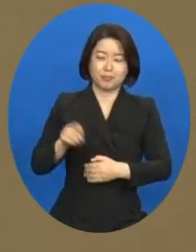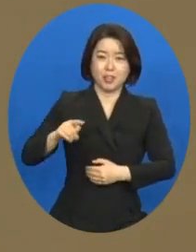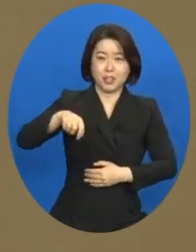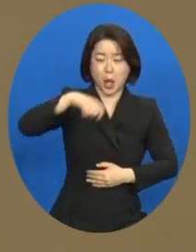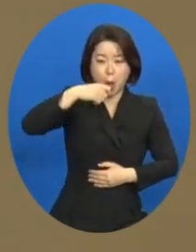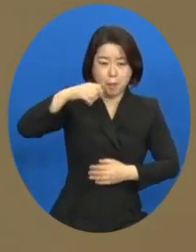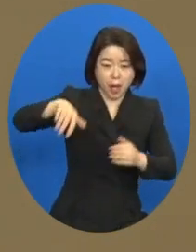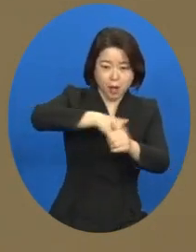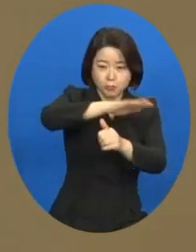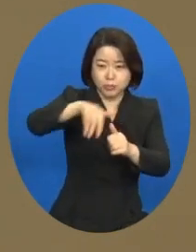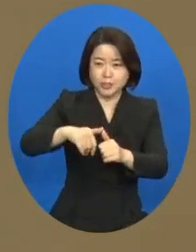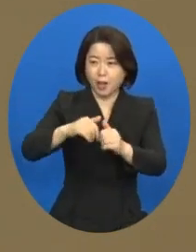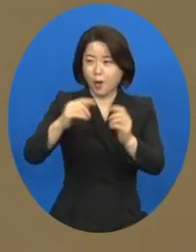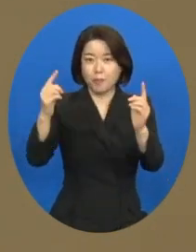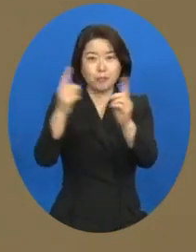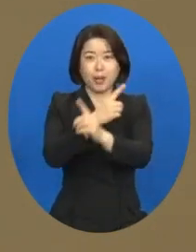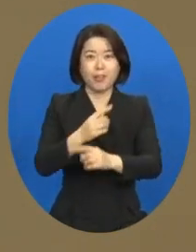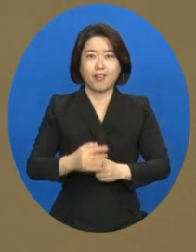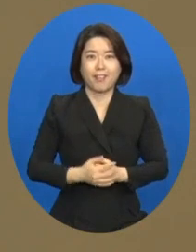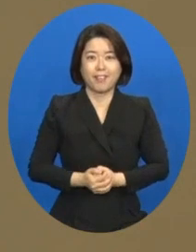분위기가 확 달라졌어요.